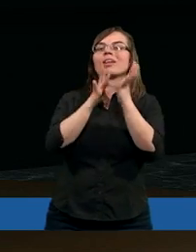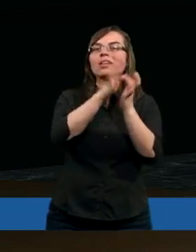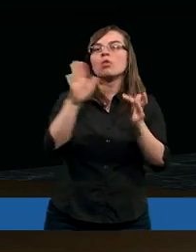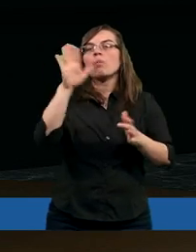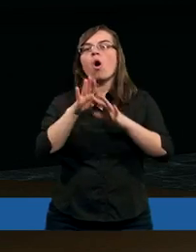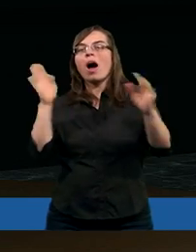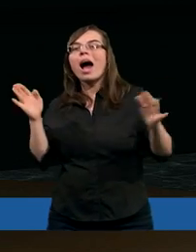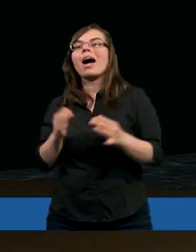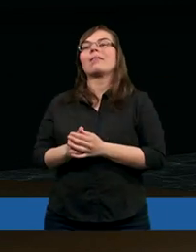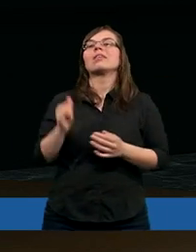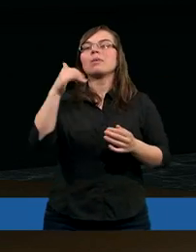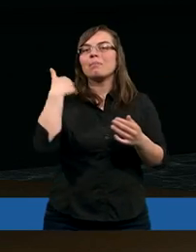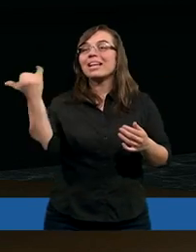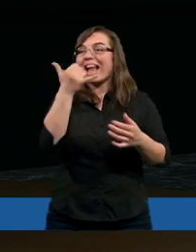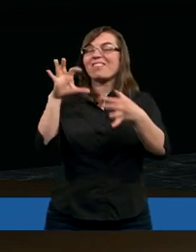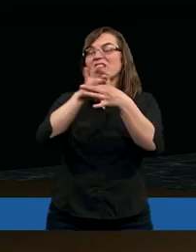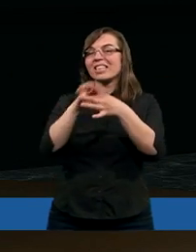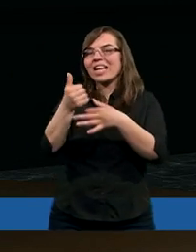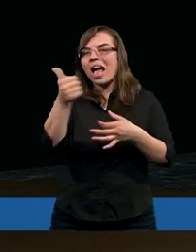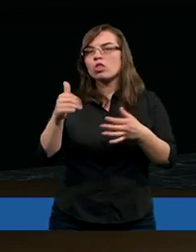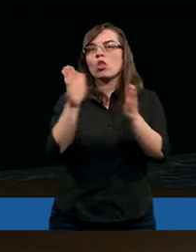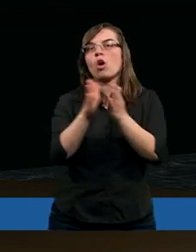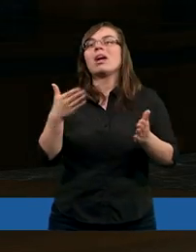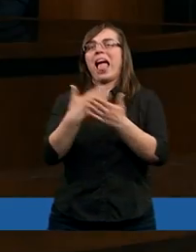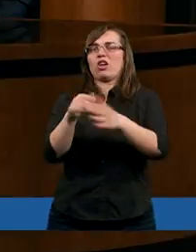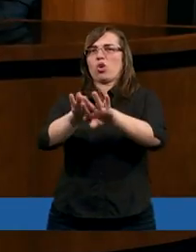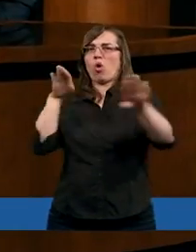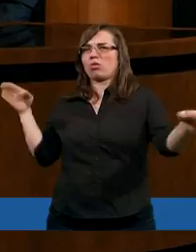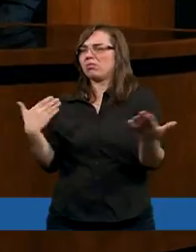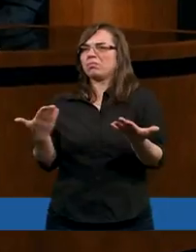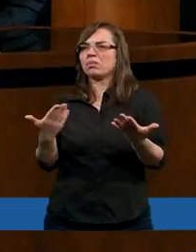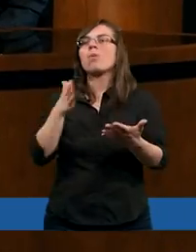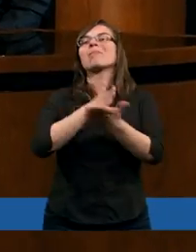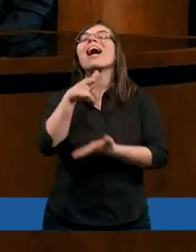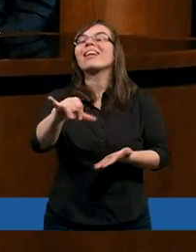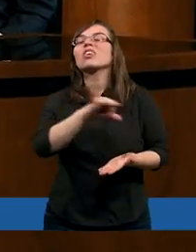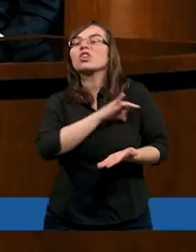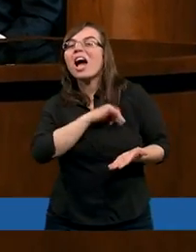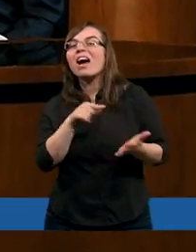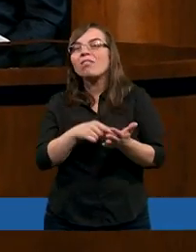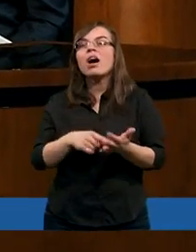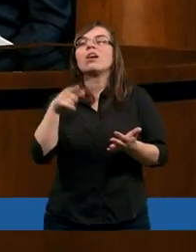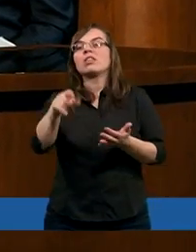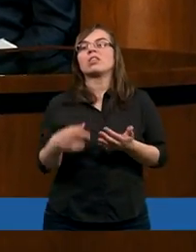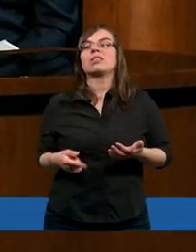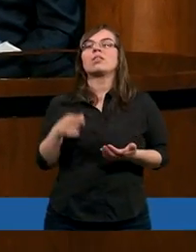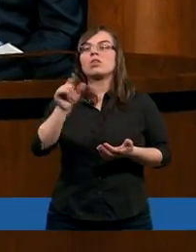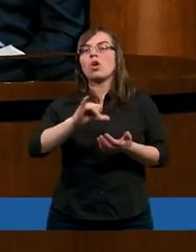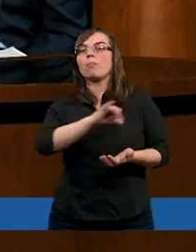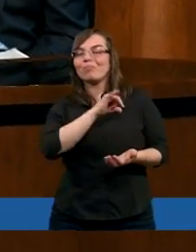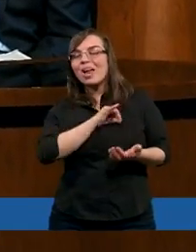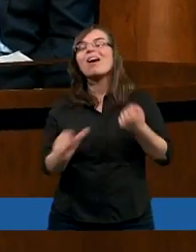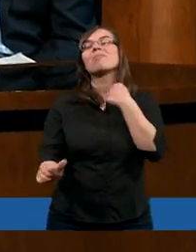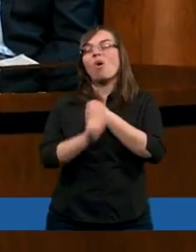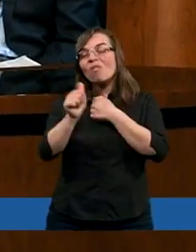Boga w chwili, kiedy oni przecież zawsze byli jedną, byli racją. To poprzez ten grzech, który ma być włożony teraz to bardziej